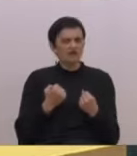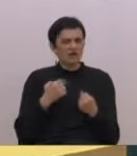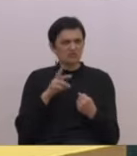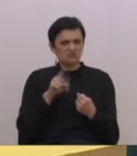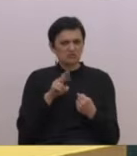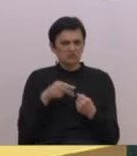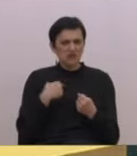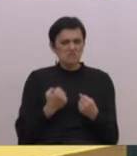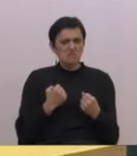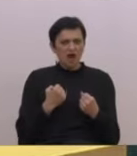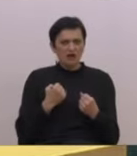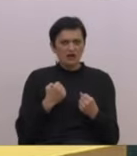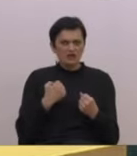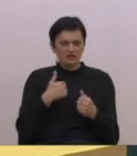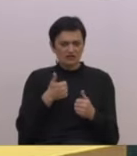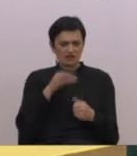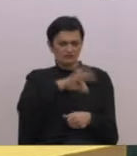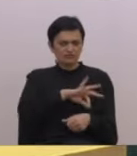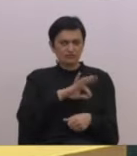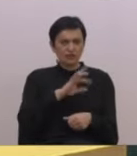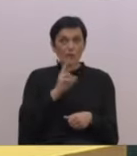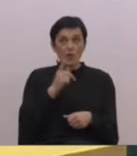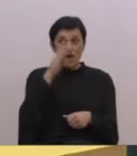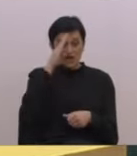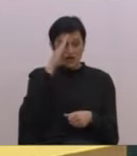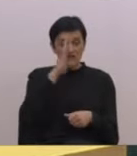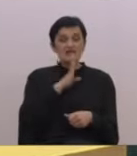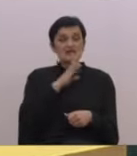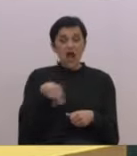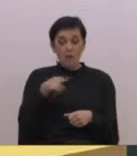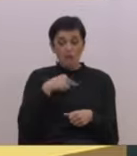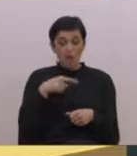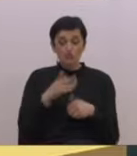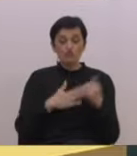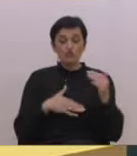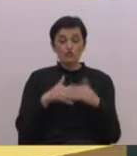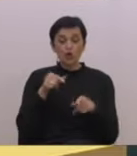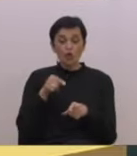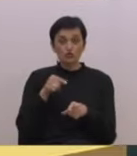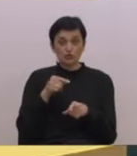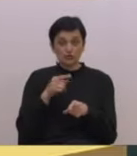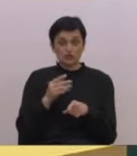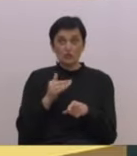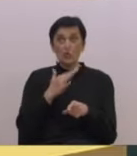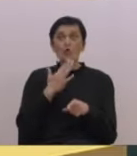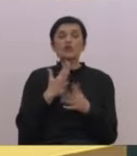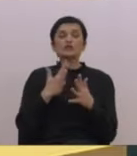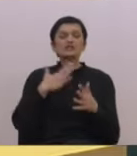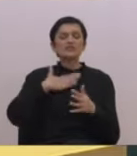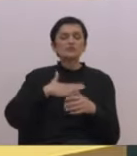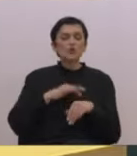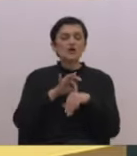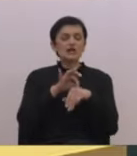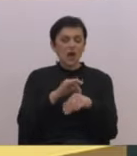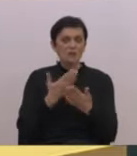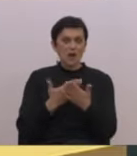ანუ მე როგორც აი ამ პროფესიის მოხიბლული ადამიანი, ბევრად უფრო სასიამოვნოდ გავატარებდი დროს